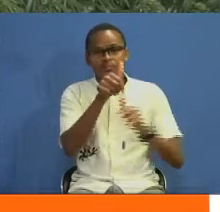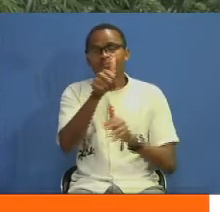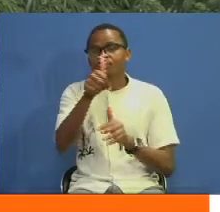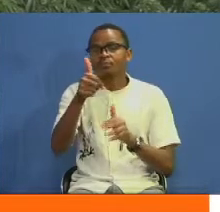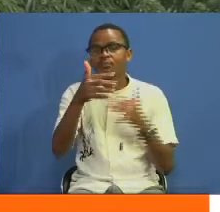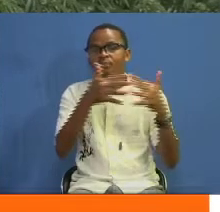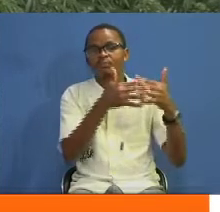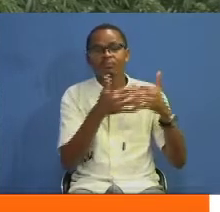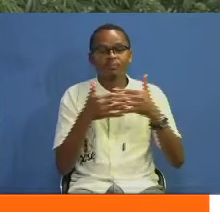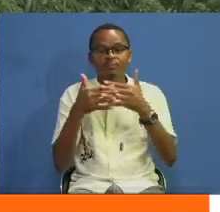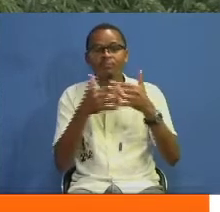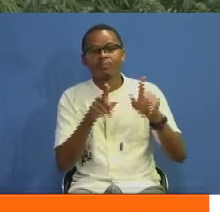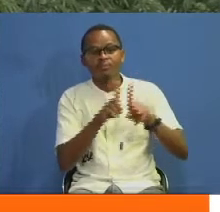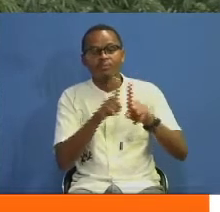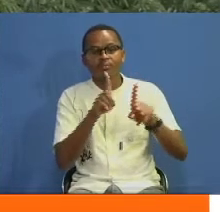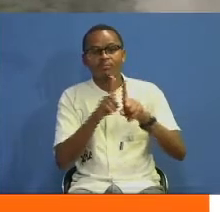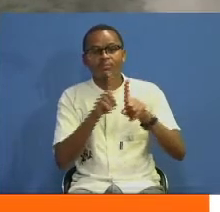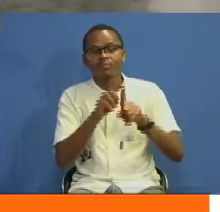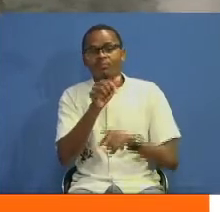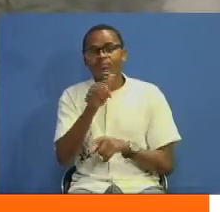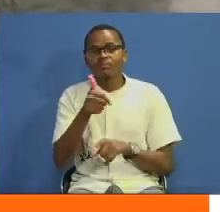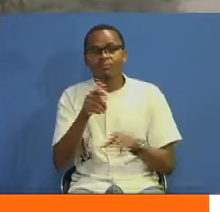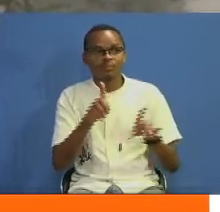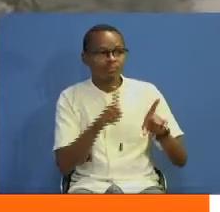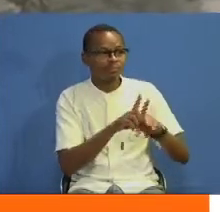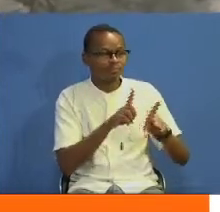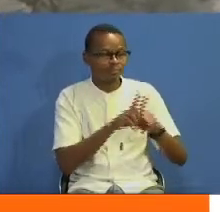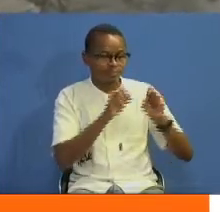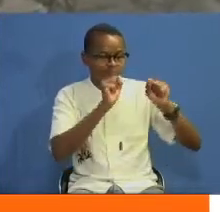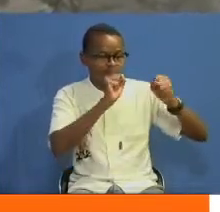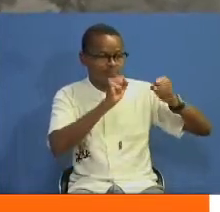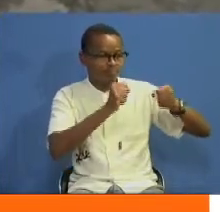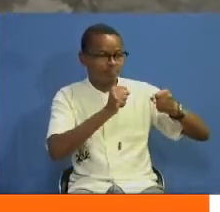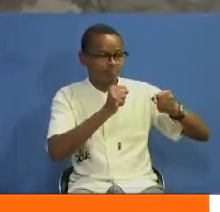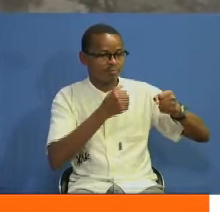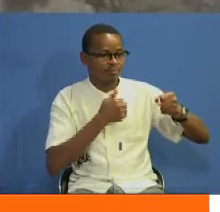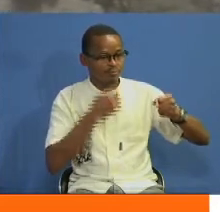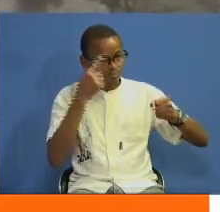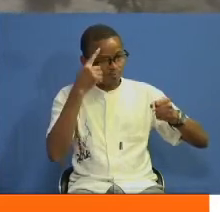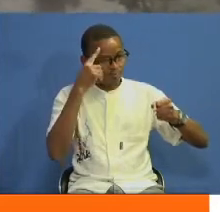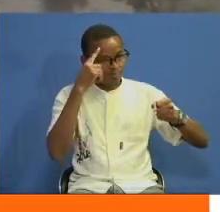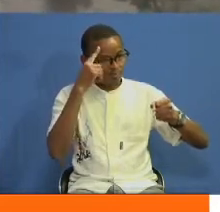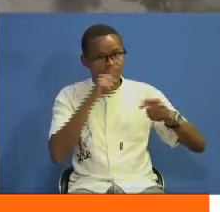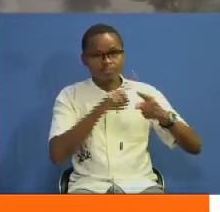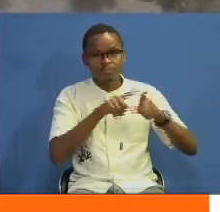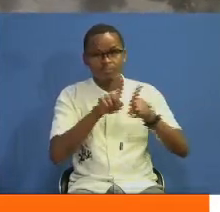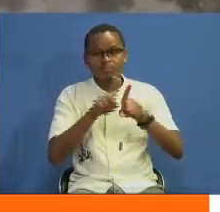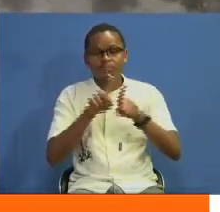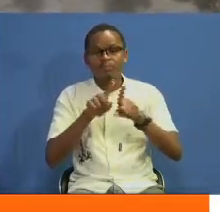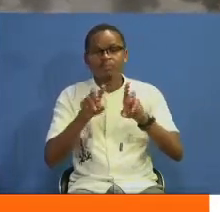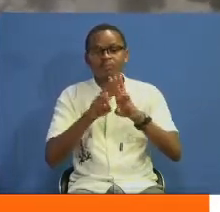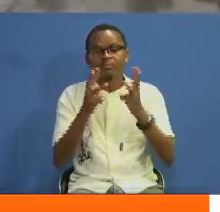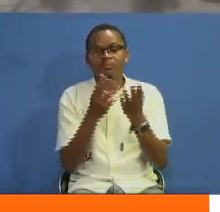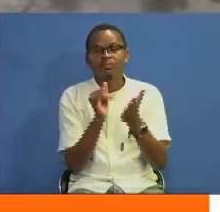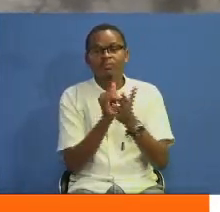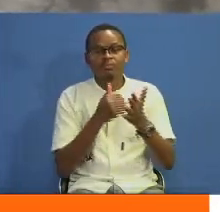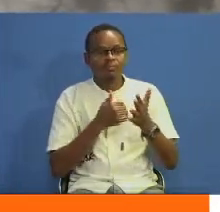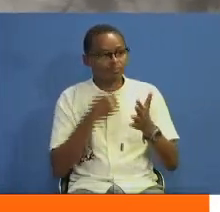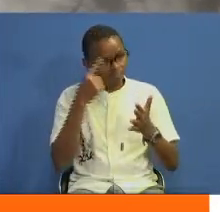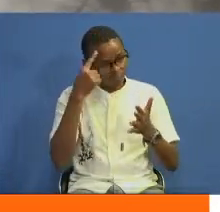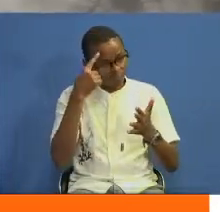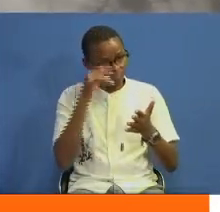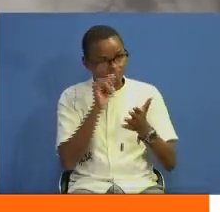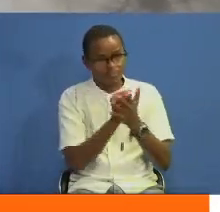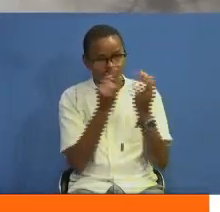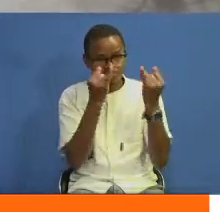Uingereza, Ujerumani na nchi nyingine. Hiyo inaweza kuwa sindano iliyohitajika kwenye uchumi wa Zimbabwe ambao umekwama